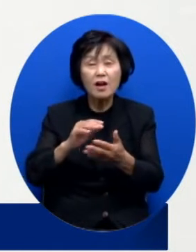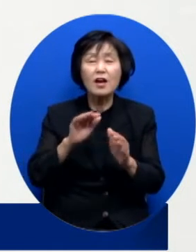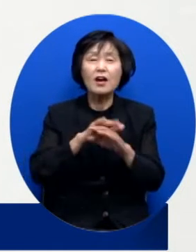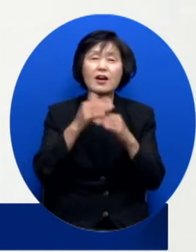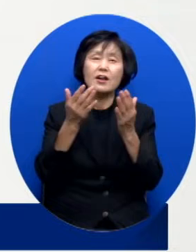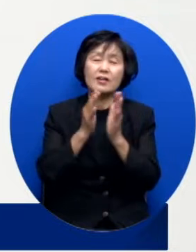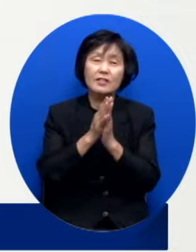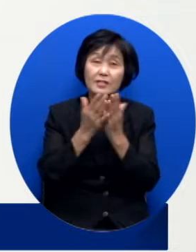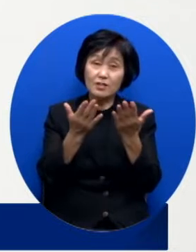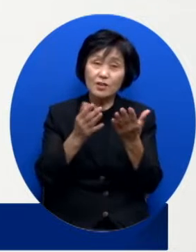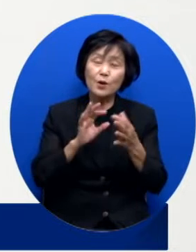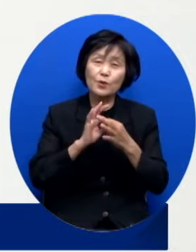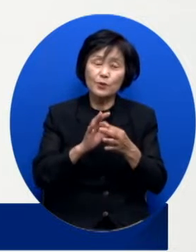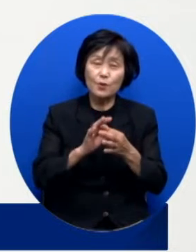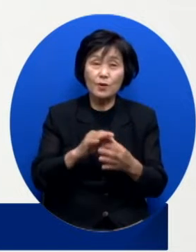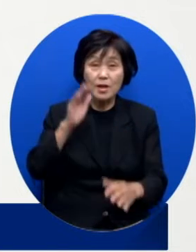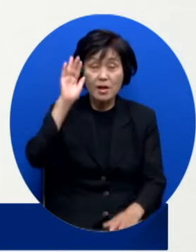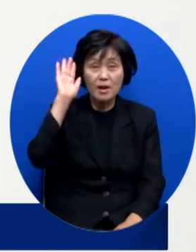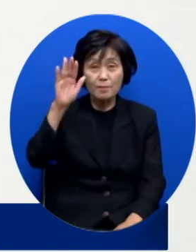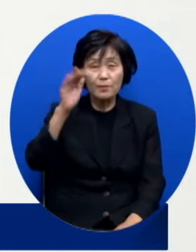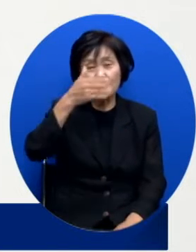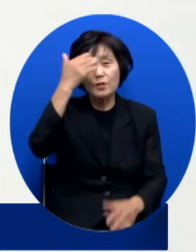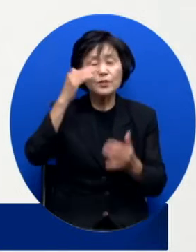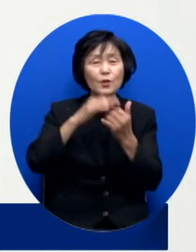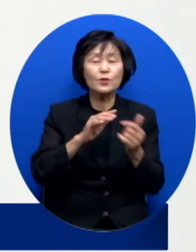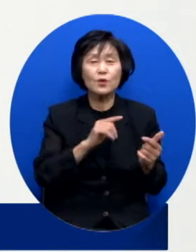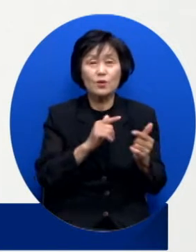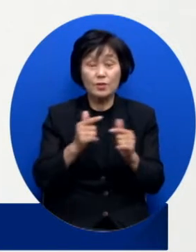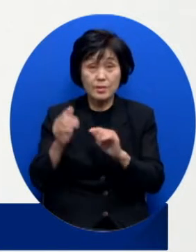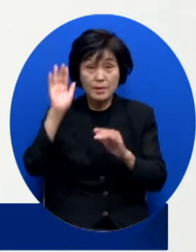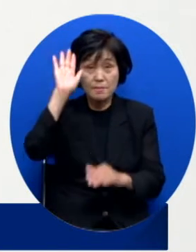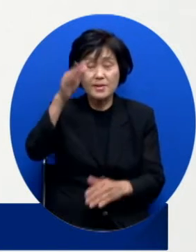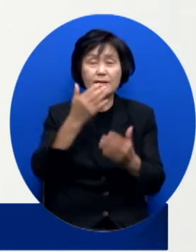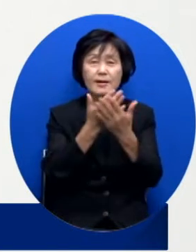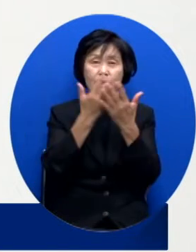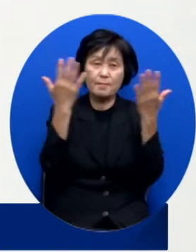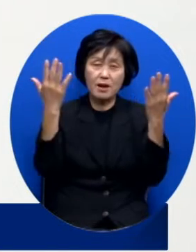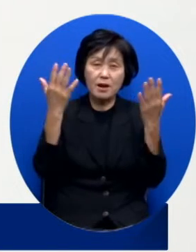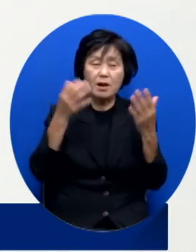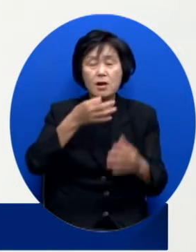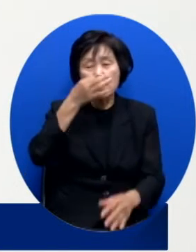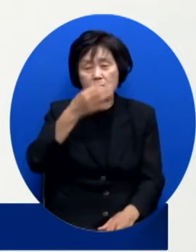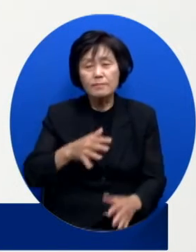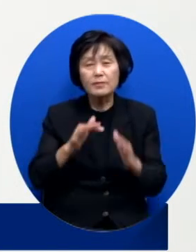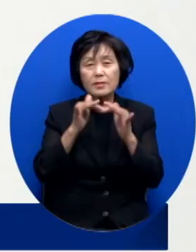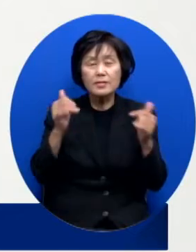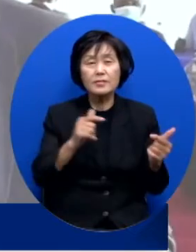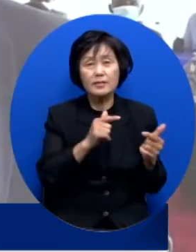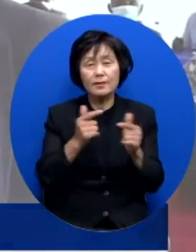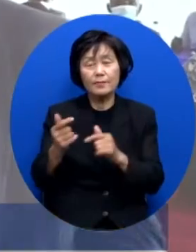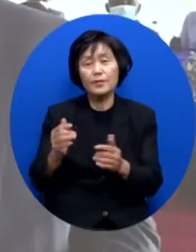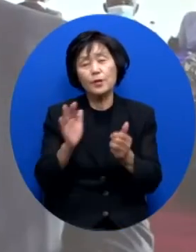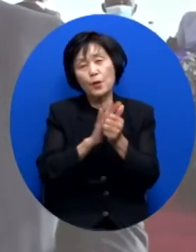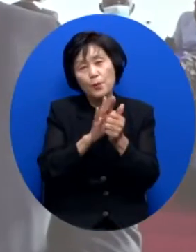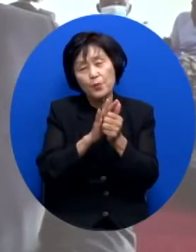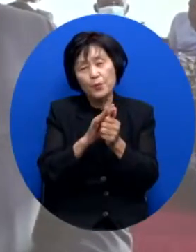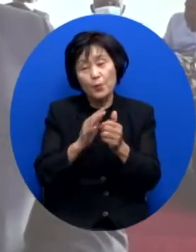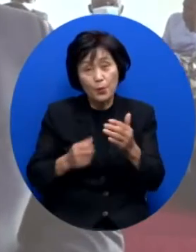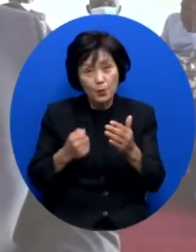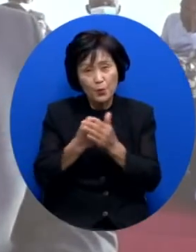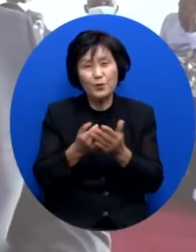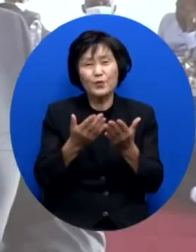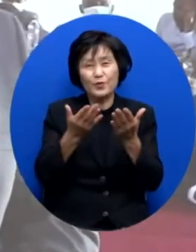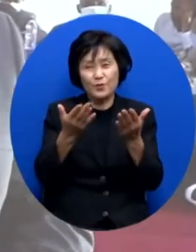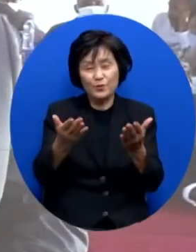밝아질 것이고 고단한 삶에 지친 사람들이 위로와 용기를 얻게 될 것입니다. 6개